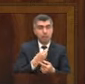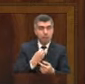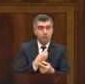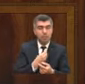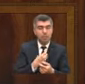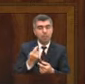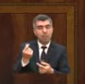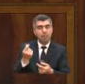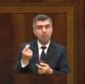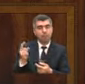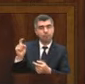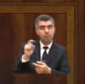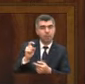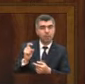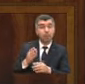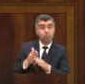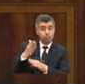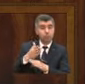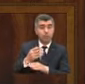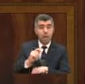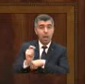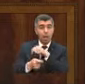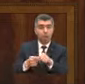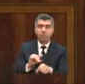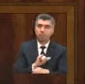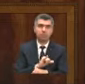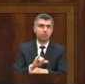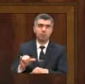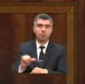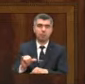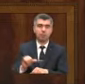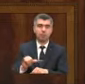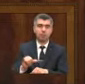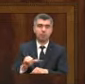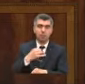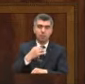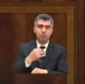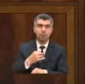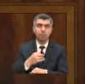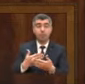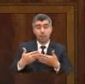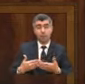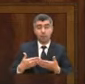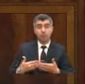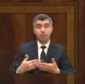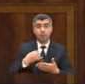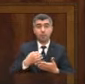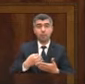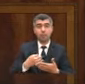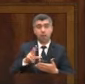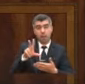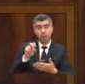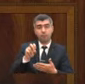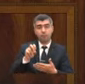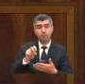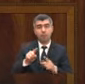اليوم باش كيتخلصوا يقدروا يمشيوا للمناطق الصعبه. وحنا اللي كننتمي انا واحد الاقليم صعب، اليوم السيد رئيس الحكومه خصك تعرف واحد